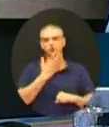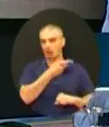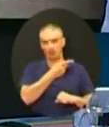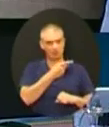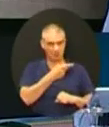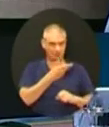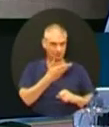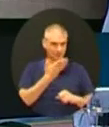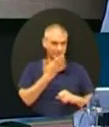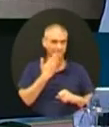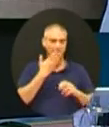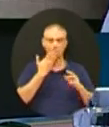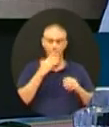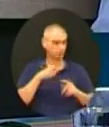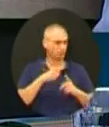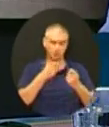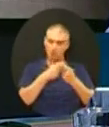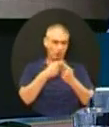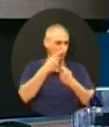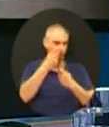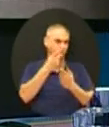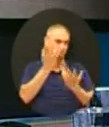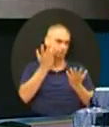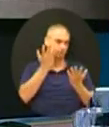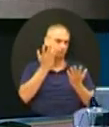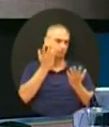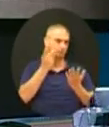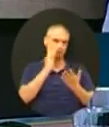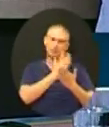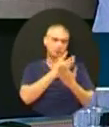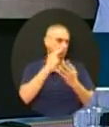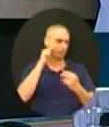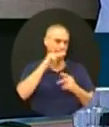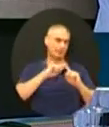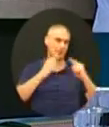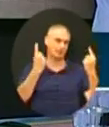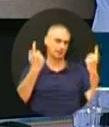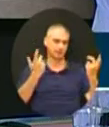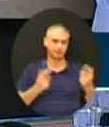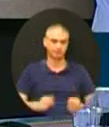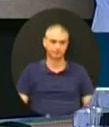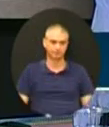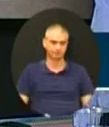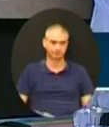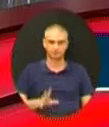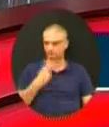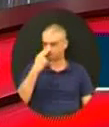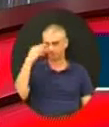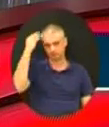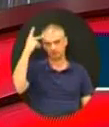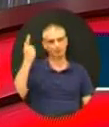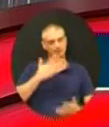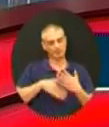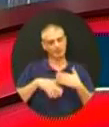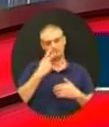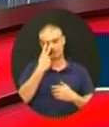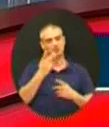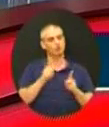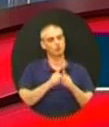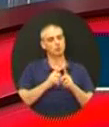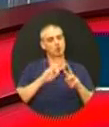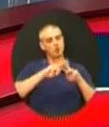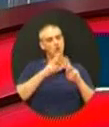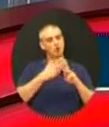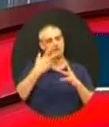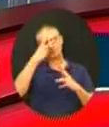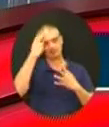ועדה על ענייני באום, אלא בגרוס המודו בביתים אחרים לחלוטין. אם כי מבחינת הפלסטינים זה נחמד לראות איזושהי אחדות